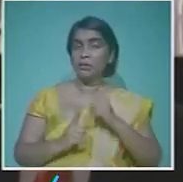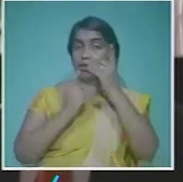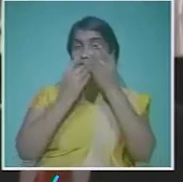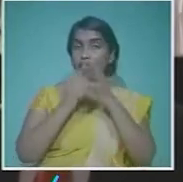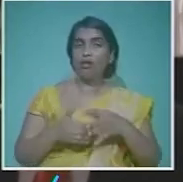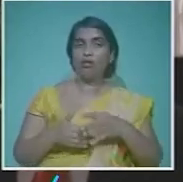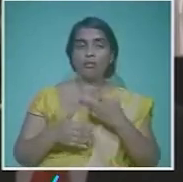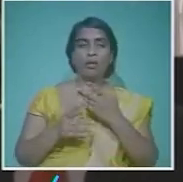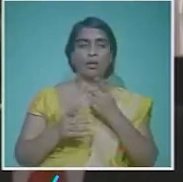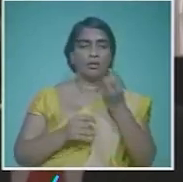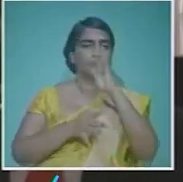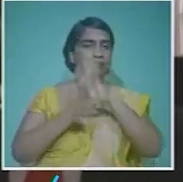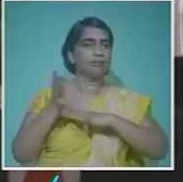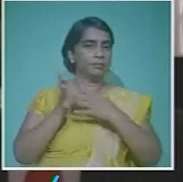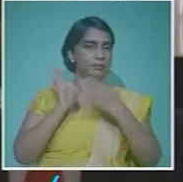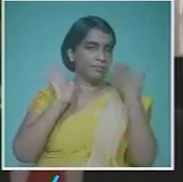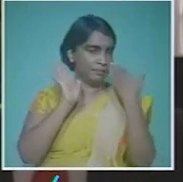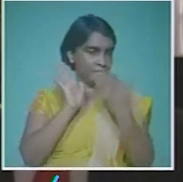අයවැය වෙනුවෙන්.